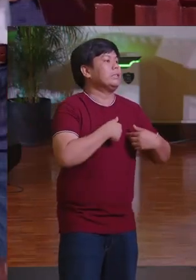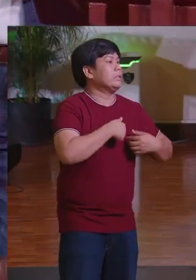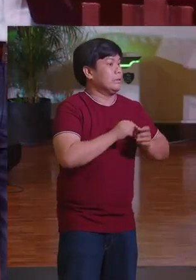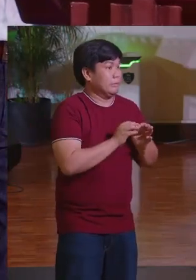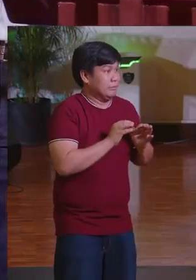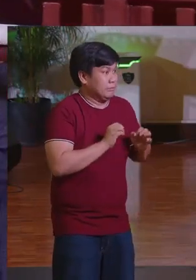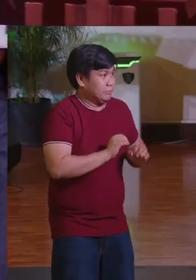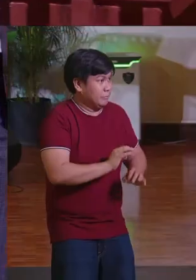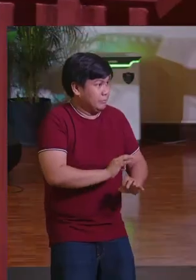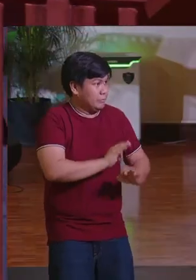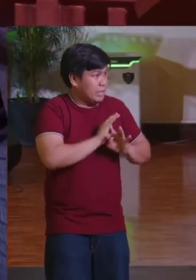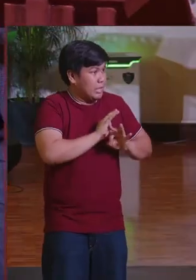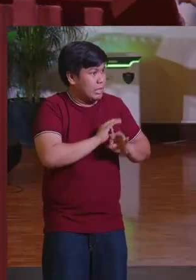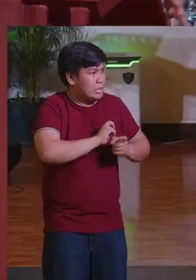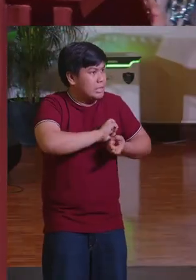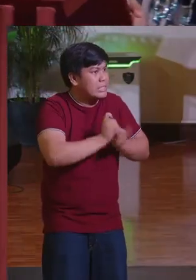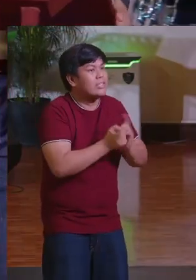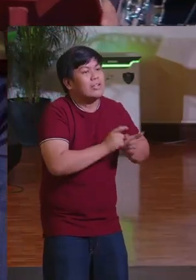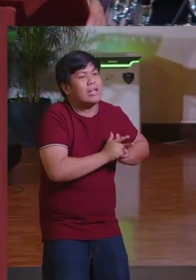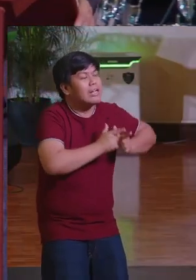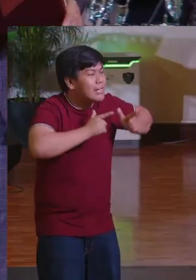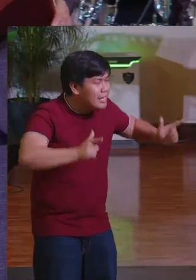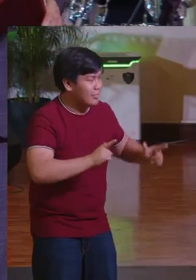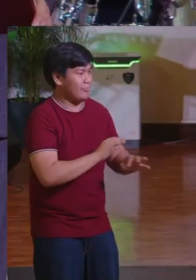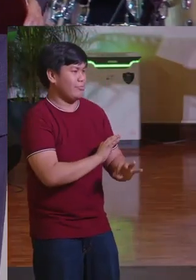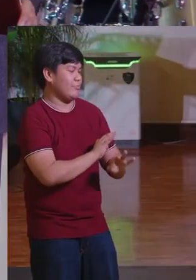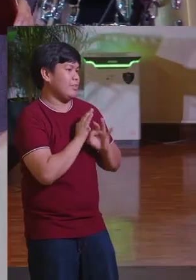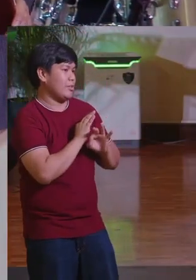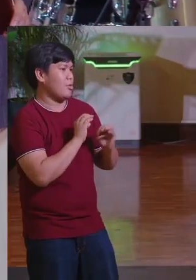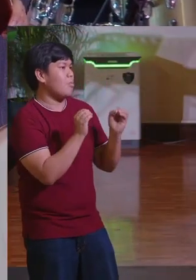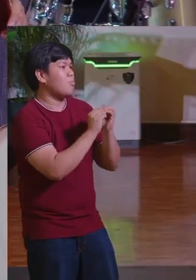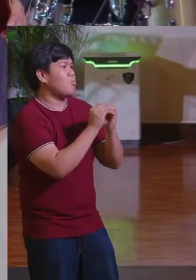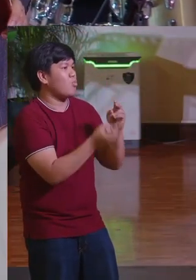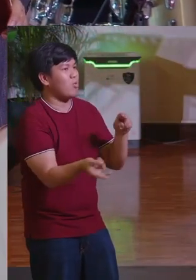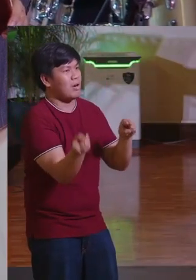Diyos ni Jonah. Si Yahweh.